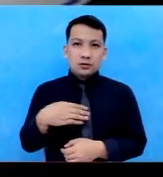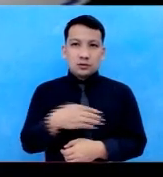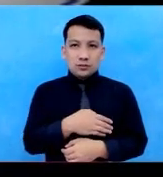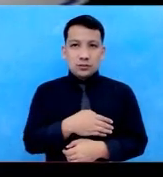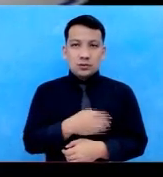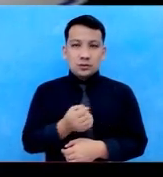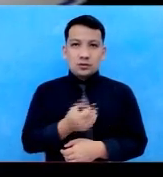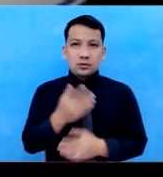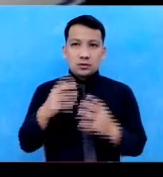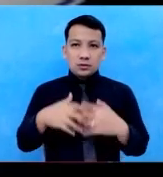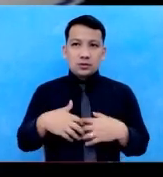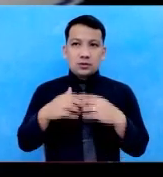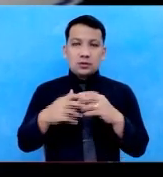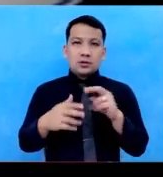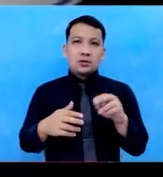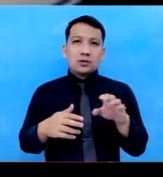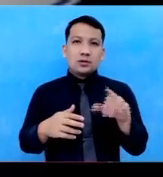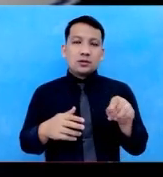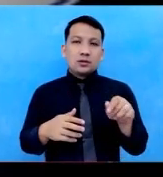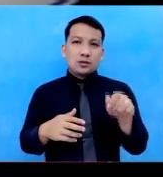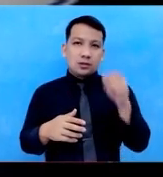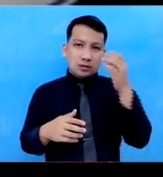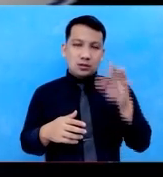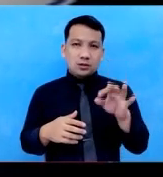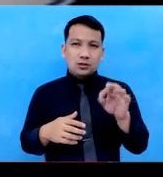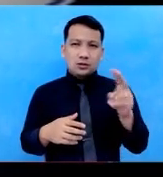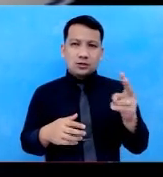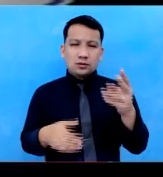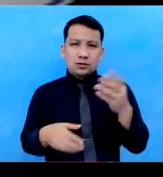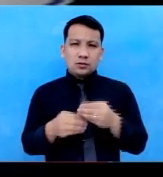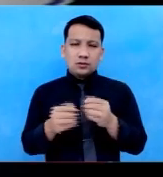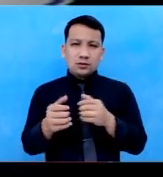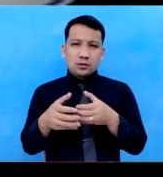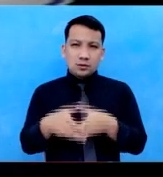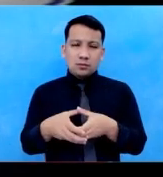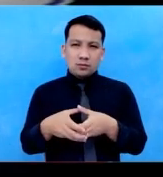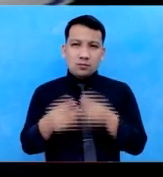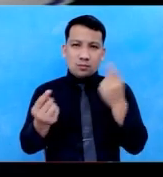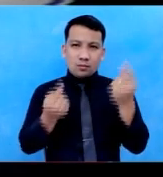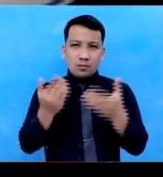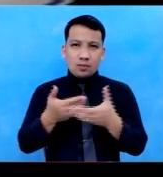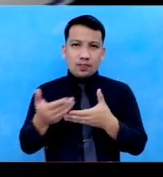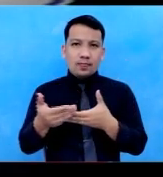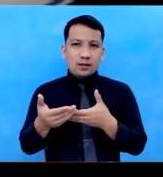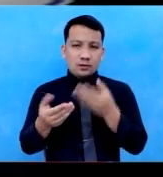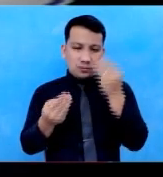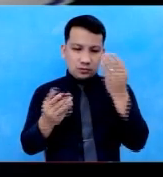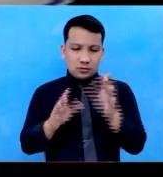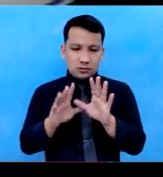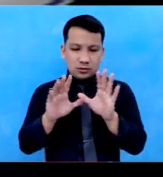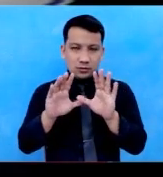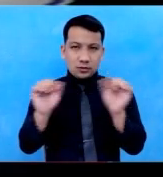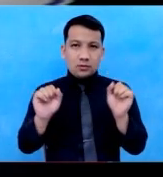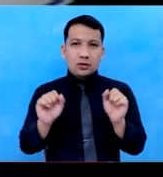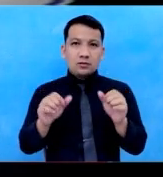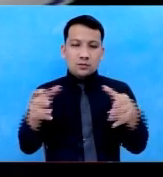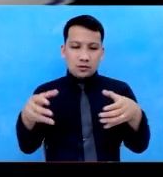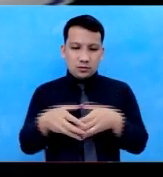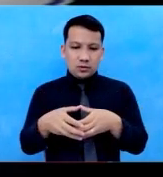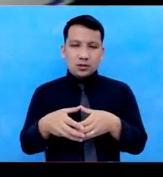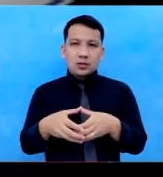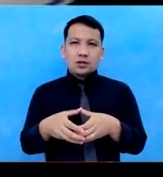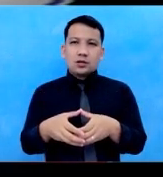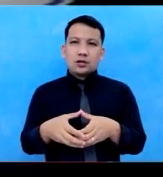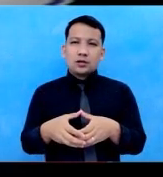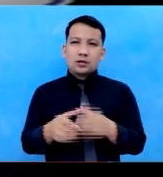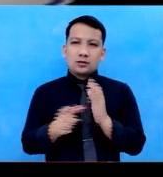Itinatag ang LEDAC noong 1992. Nagsisilbi itong advisory at consultative body para sa Pangulo. Tinitipon itong executive, legislative